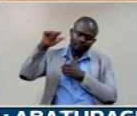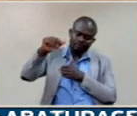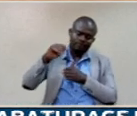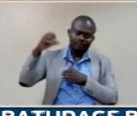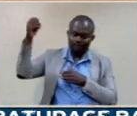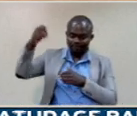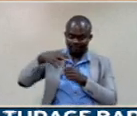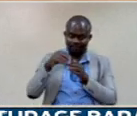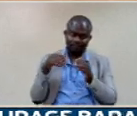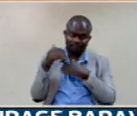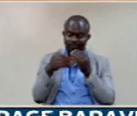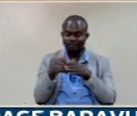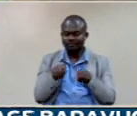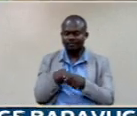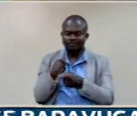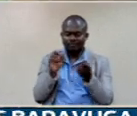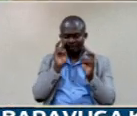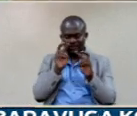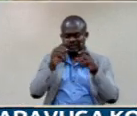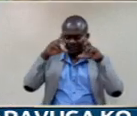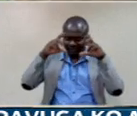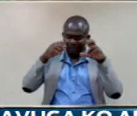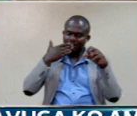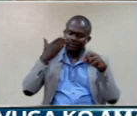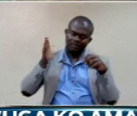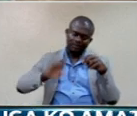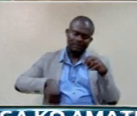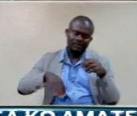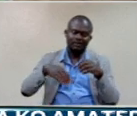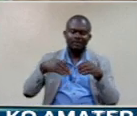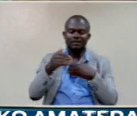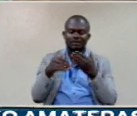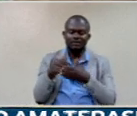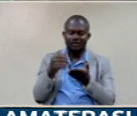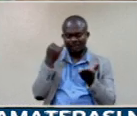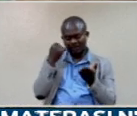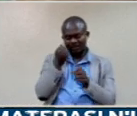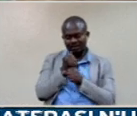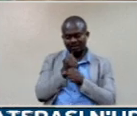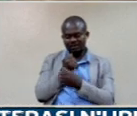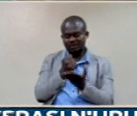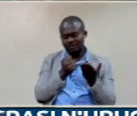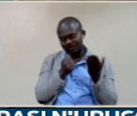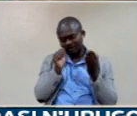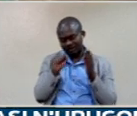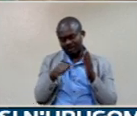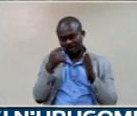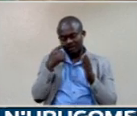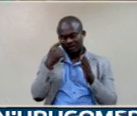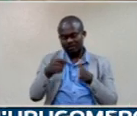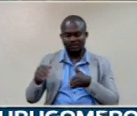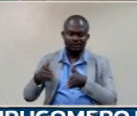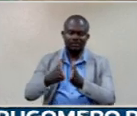cya Kigali ukaba umeze gutyo, urabona utanga isura mbi munsi y'iki kibuga cy'indege. Uramutse ukozwe wasanga